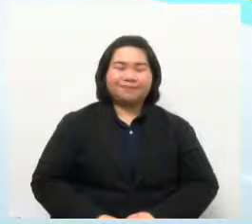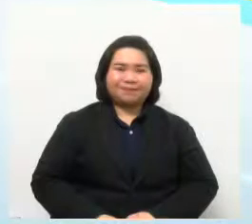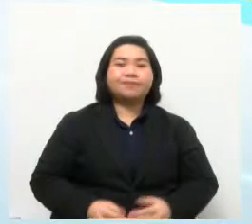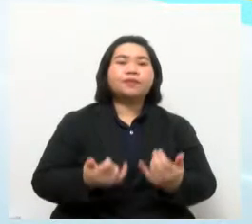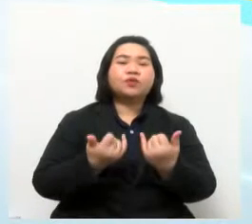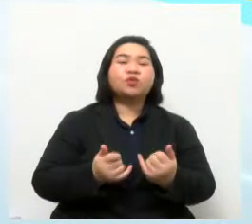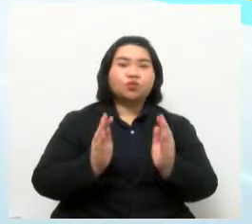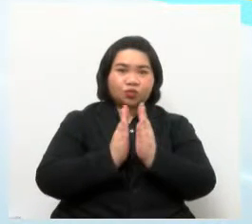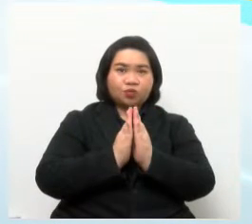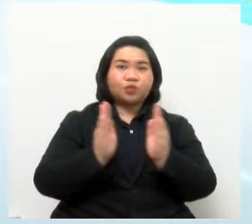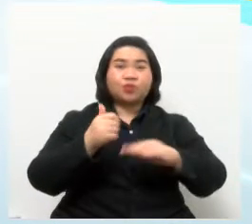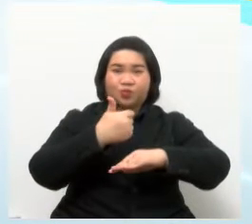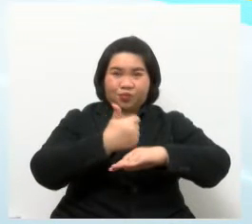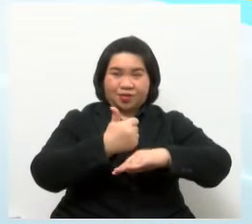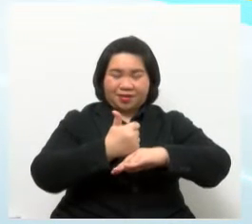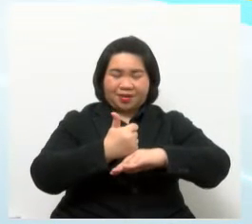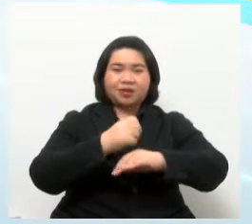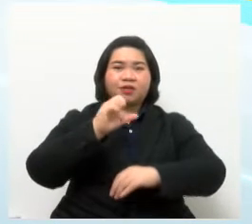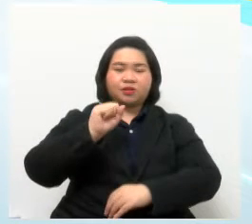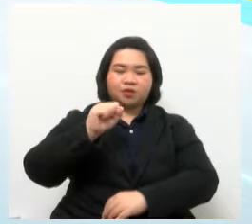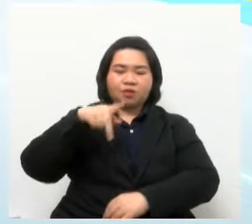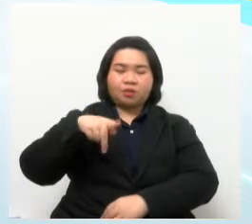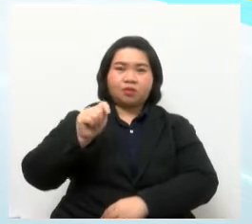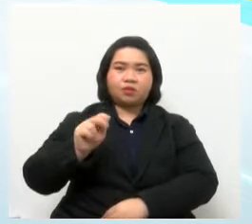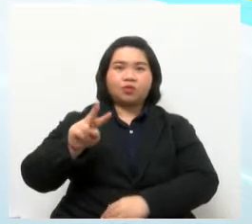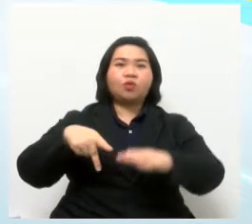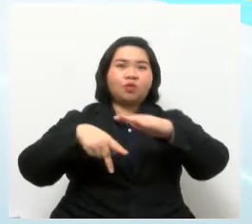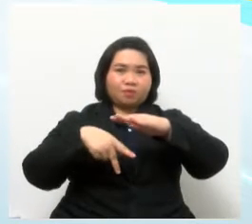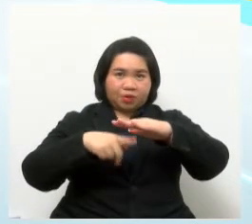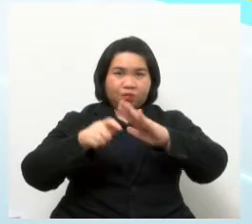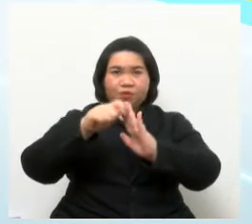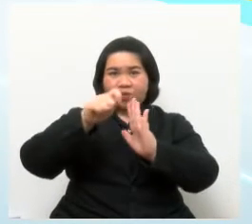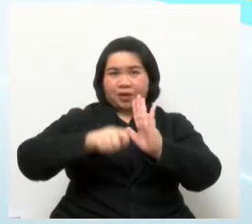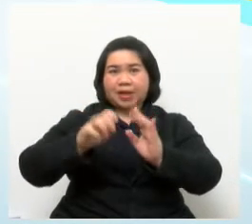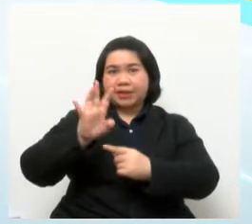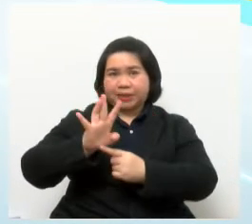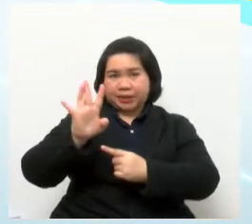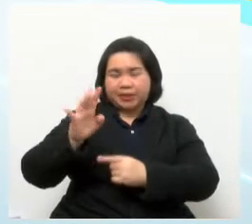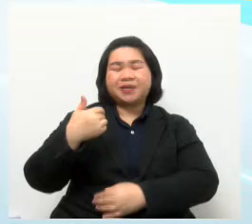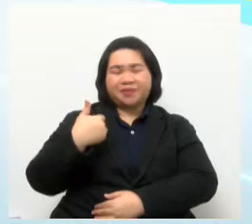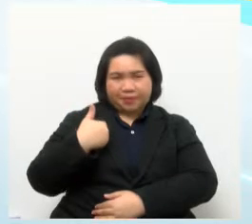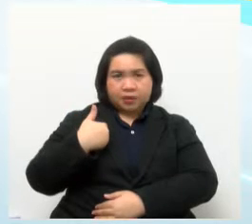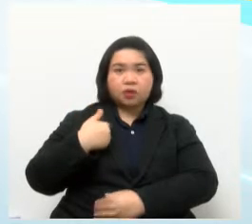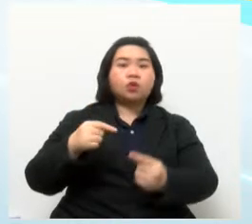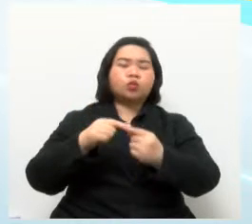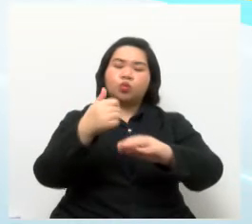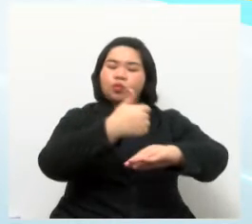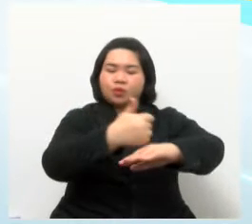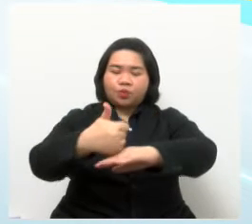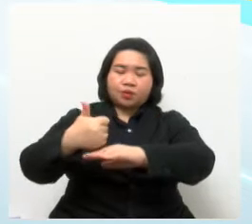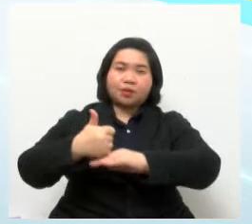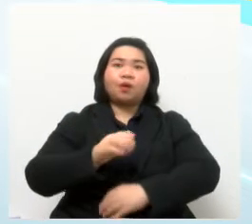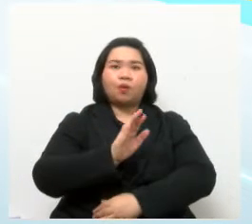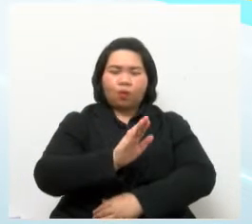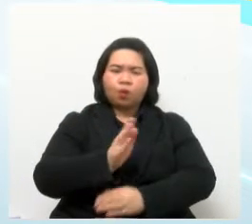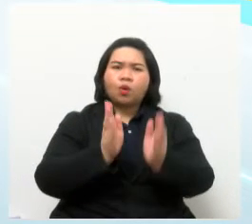ขอบคุณท่านผู้อำนวยการสำนักงานเขตพื้นที่การศึกษาประถมศึกษานครราชสีมาเขต4นะคะด้วยพร้อมด้วยท่านผู้บริหารทุกท่านเลยแล้วก็ท่านผู้